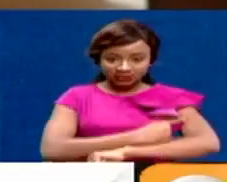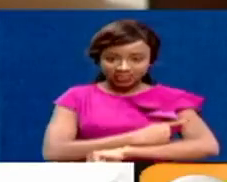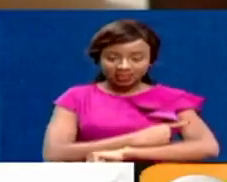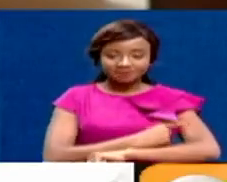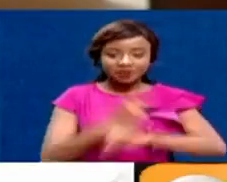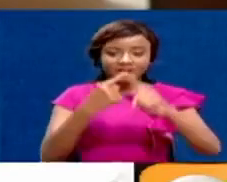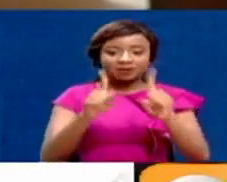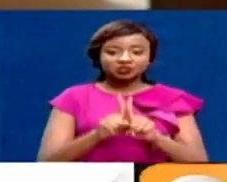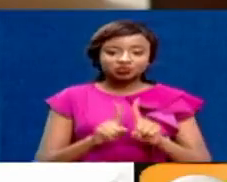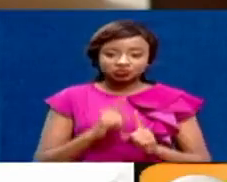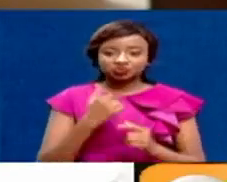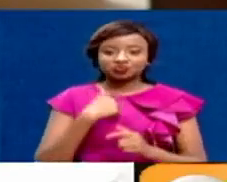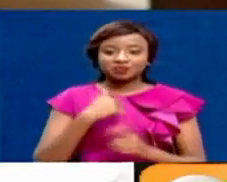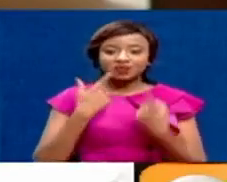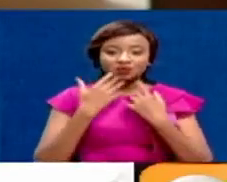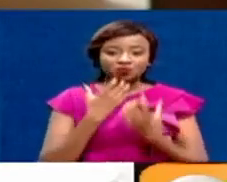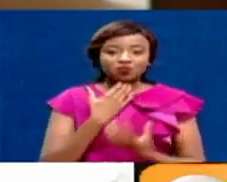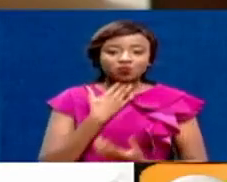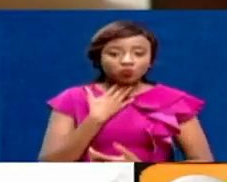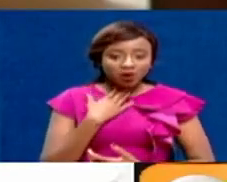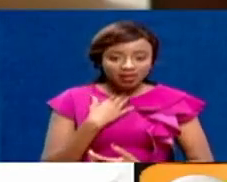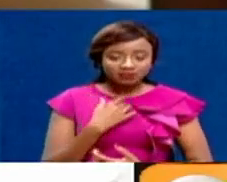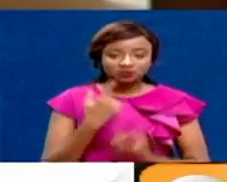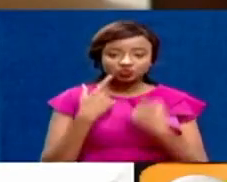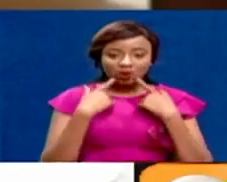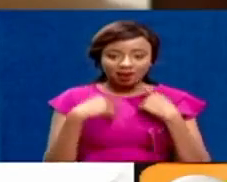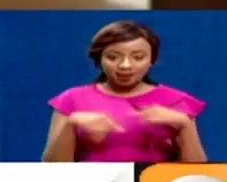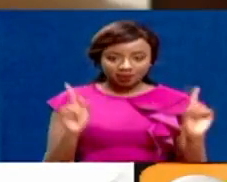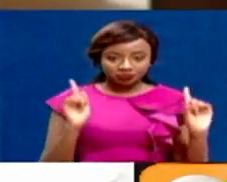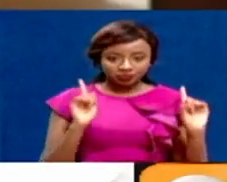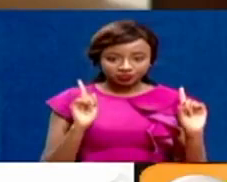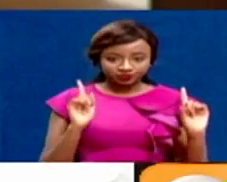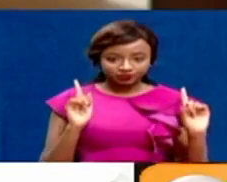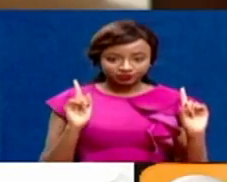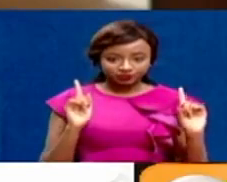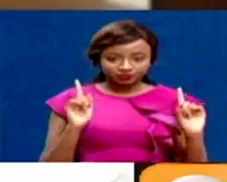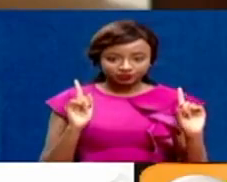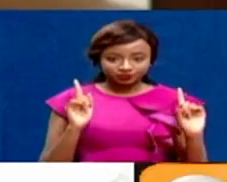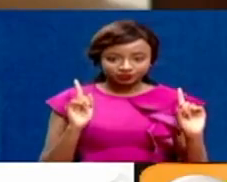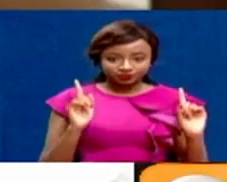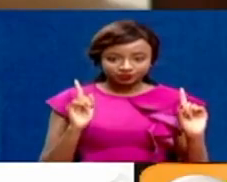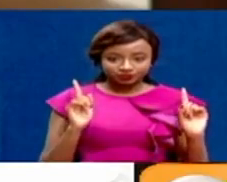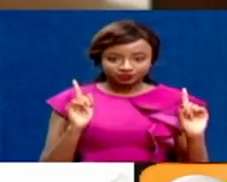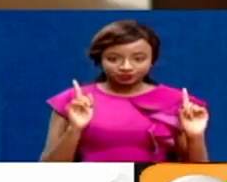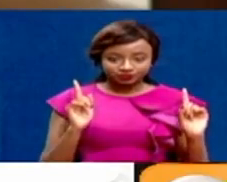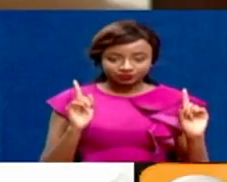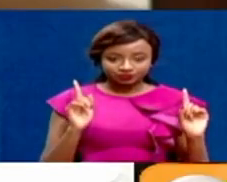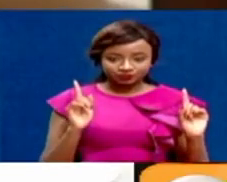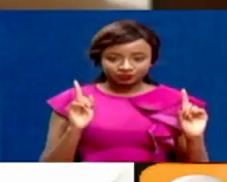also wish to announce to you that His Excellency the President